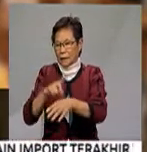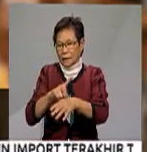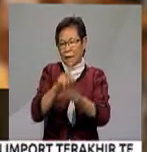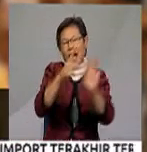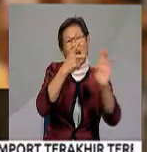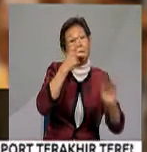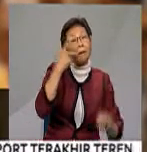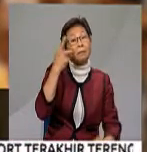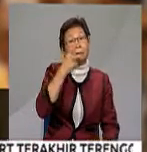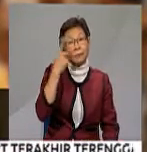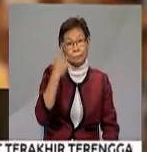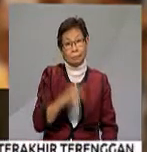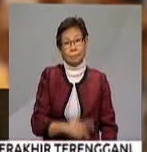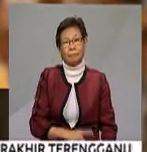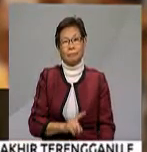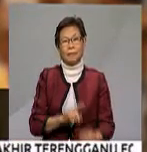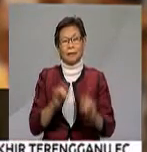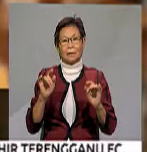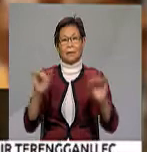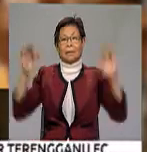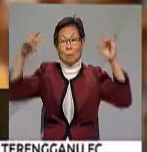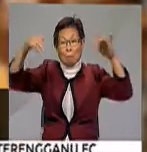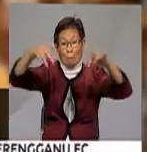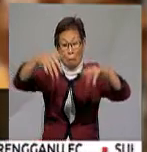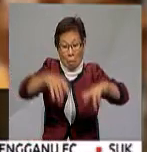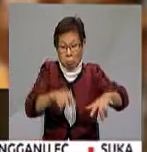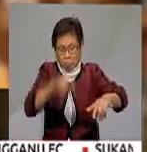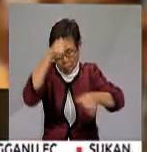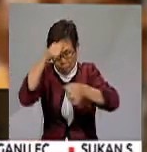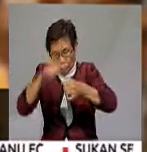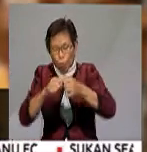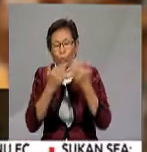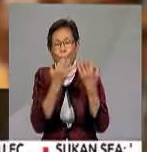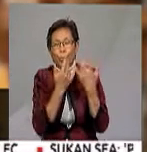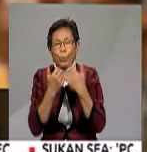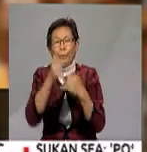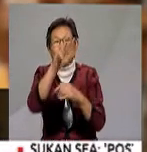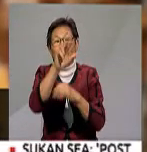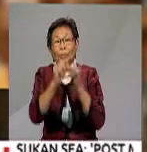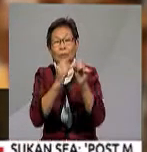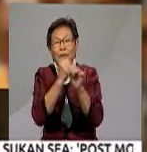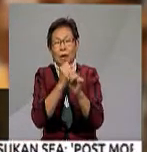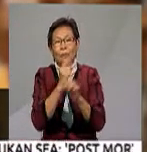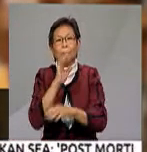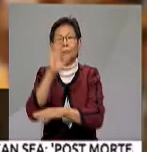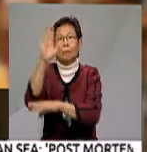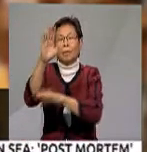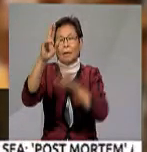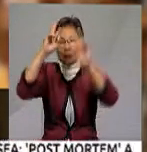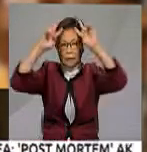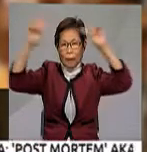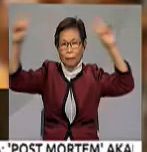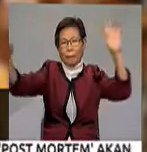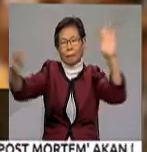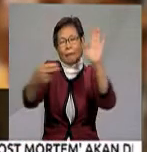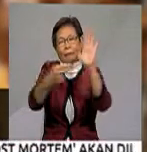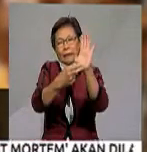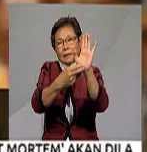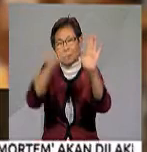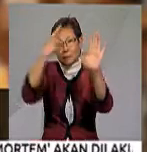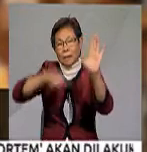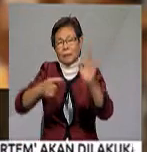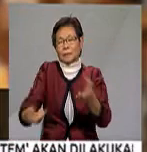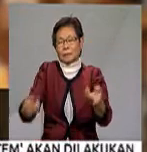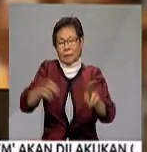Kajang. Perjumpaan itu difahamkan sebagai memperingati ulang tahun ke-30 Perjanjian Damai Hatyai yang